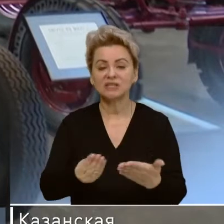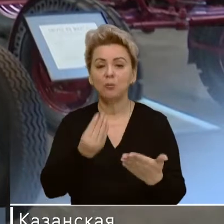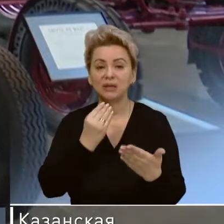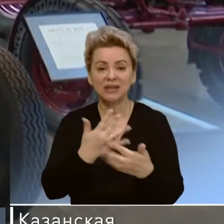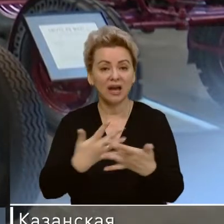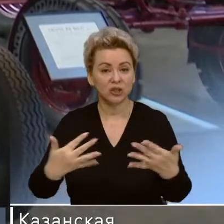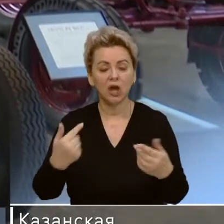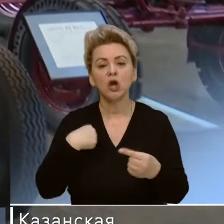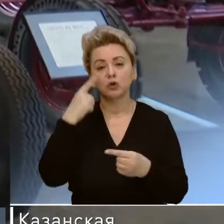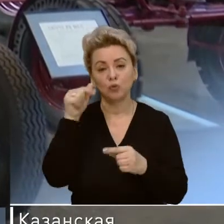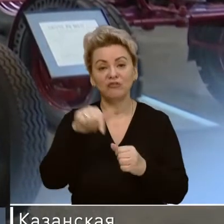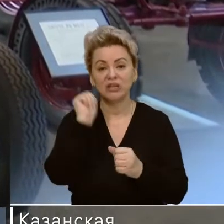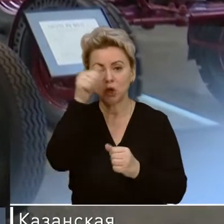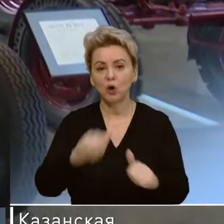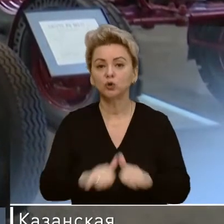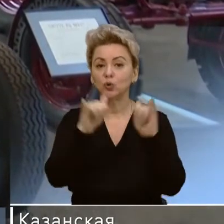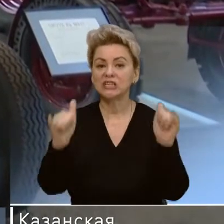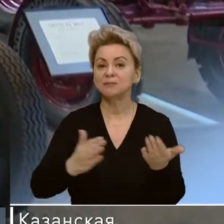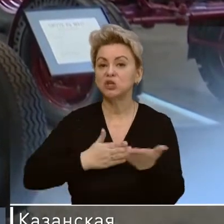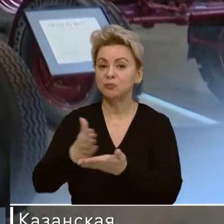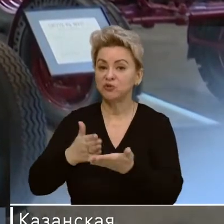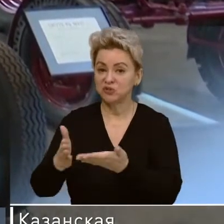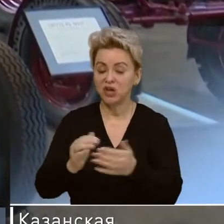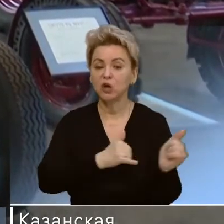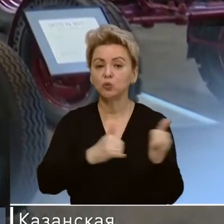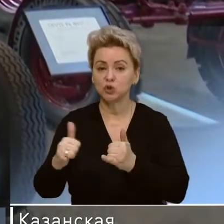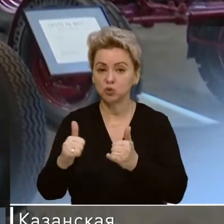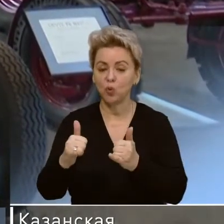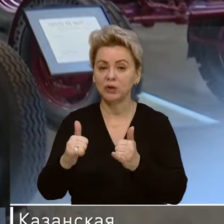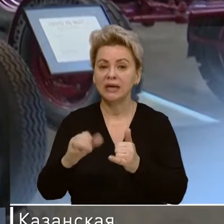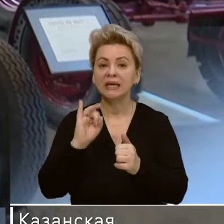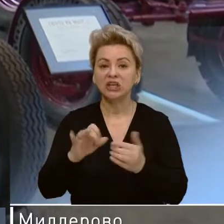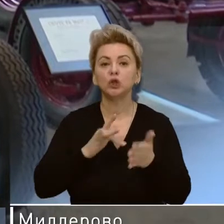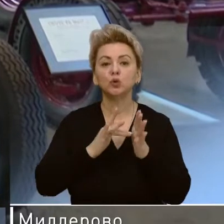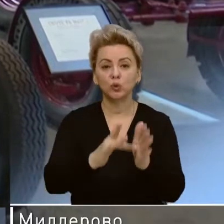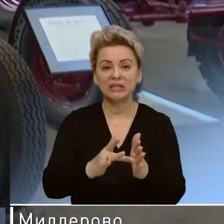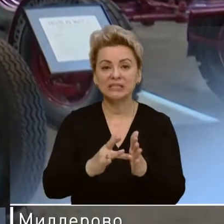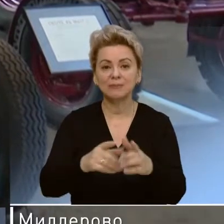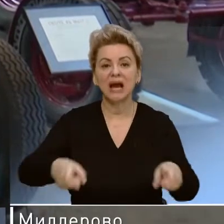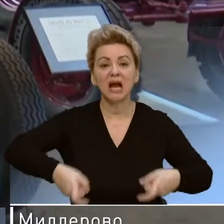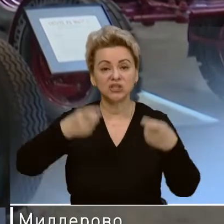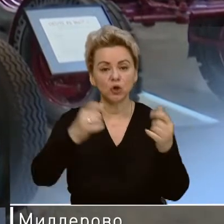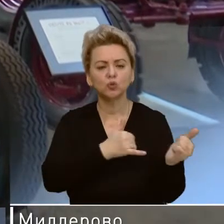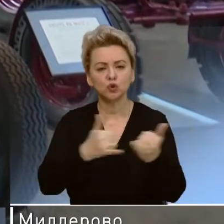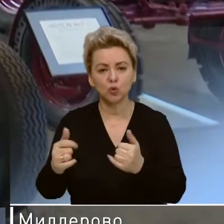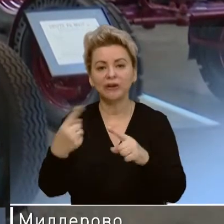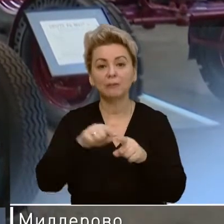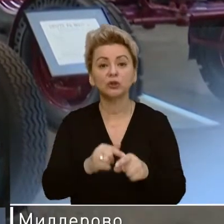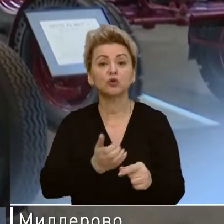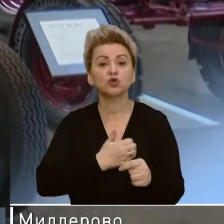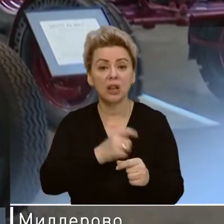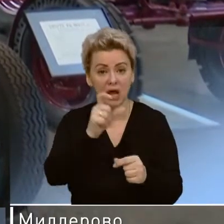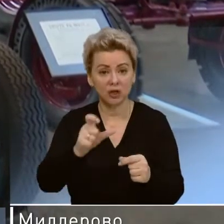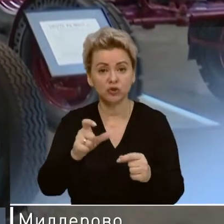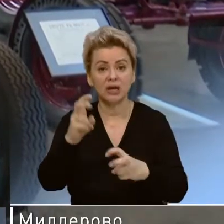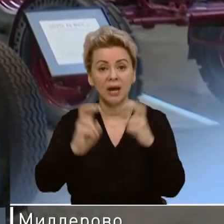питания. Я думаю, что в этом году мы расширим сферу услуг и туристическими, и гостиничными услугами, потому что желающих